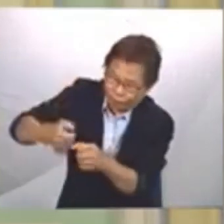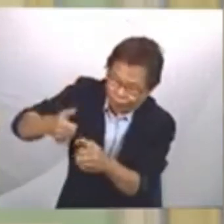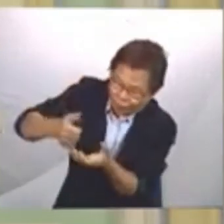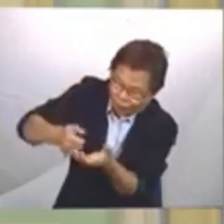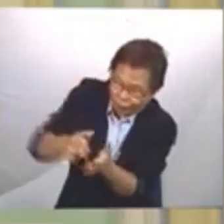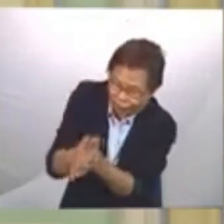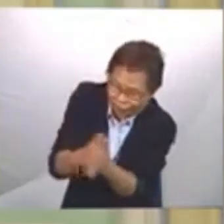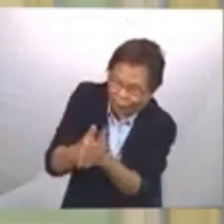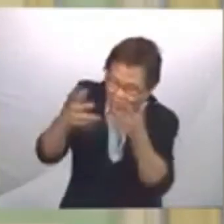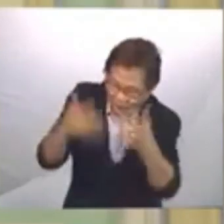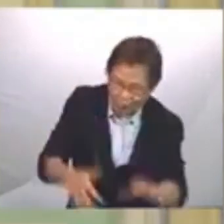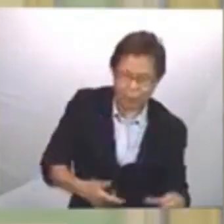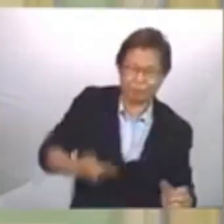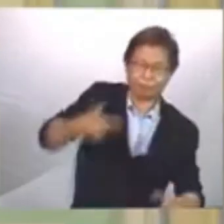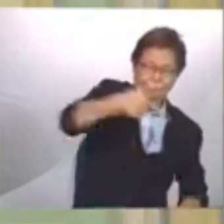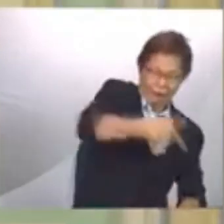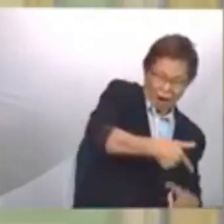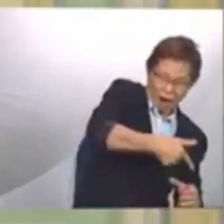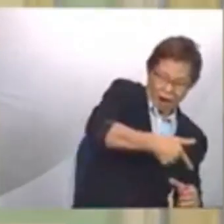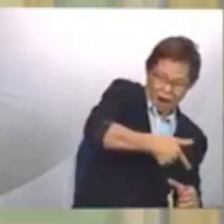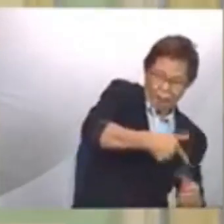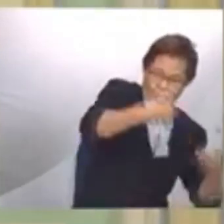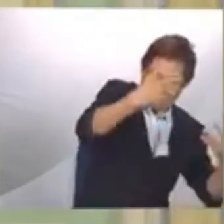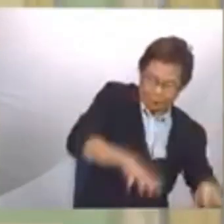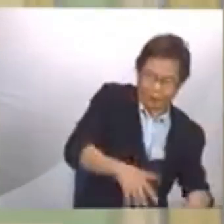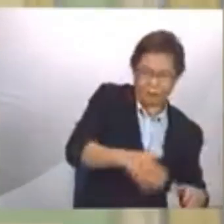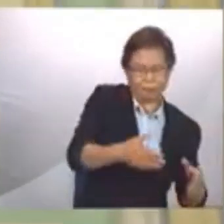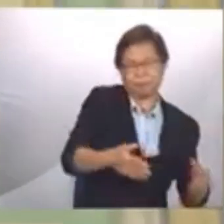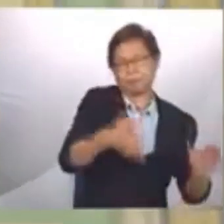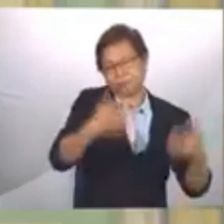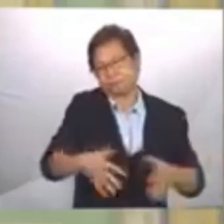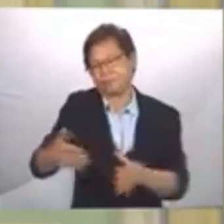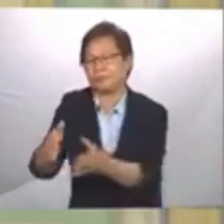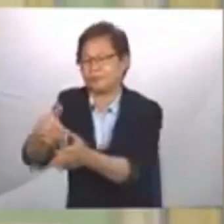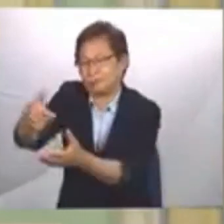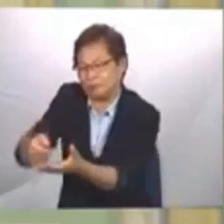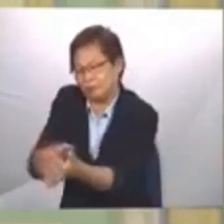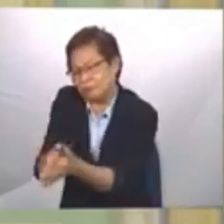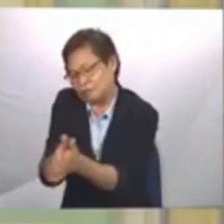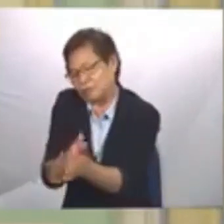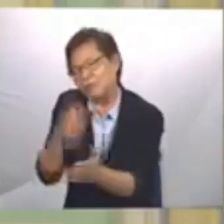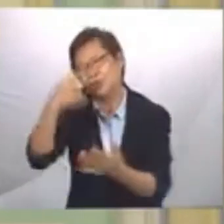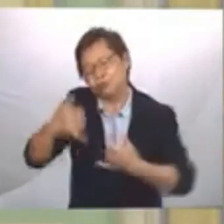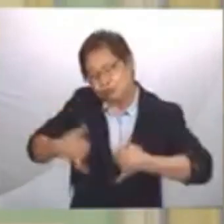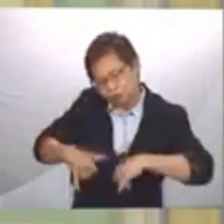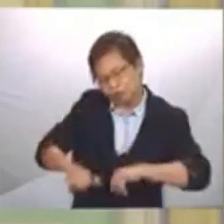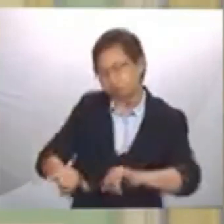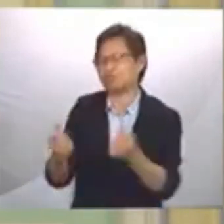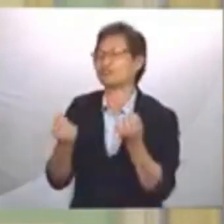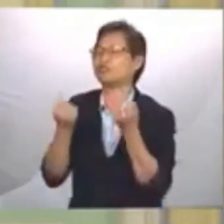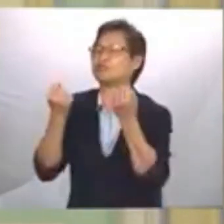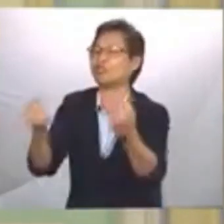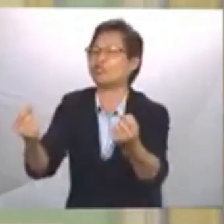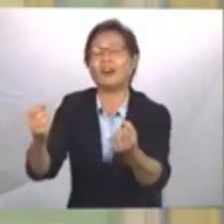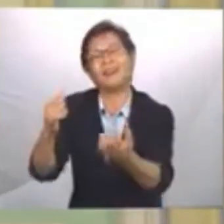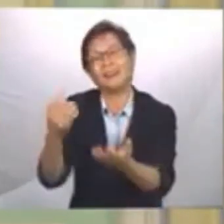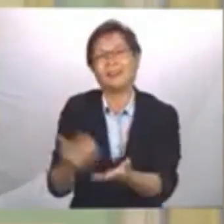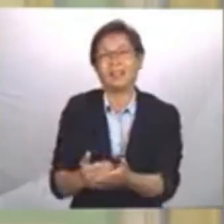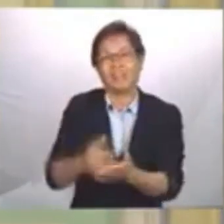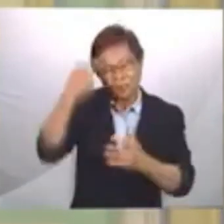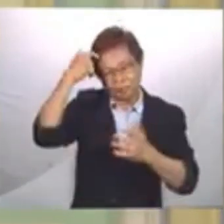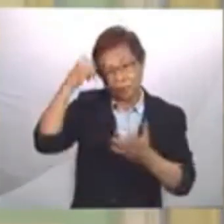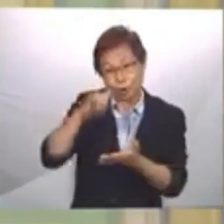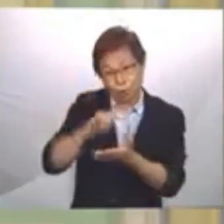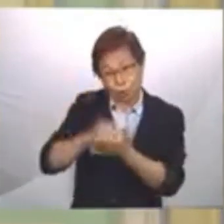tangan semula untuk teruskan perjalanan mereka. Jadi ini adalah di antara keputusan yang